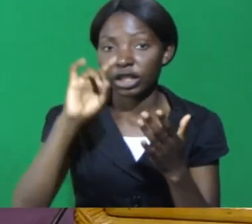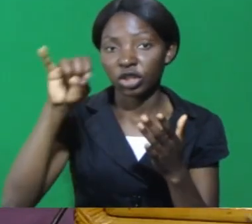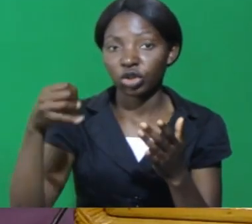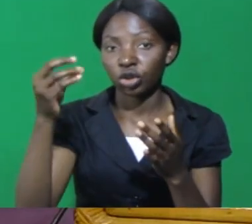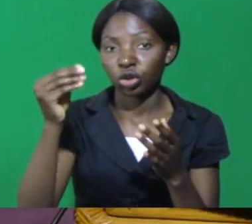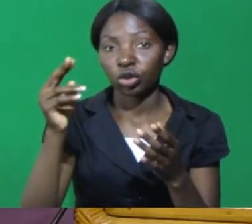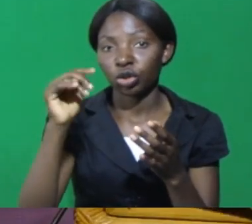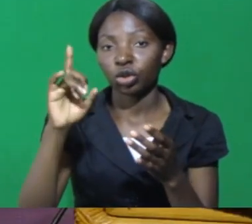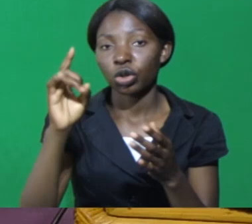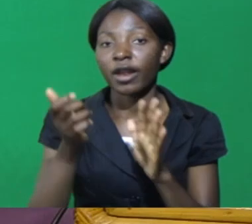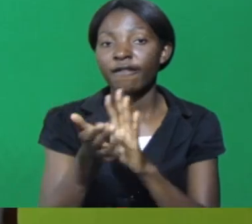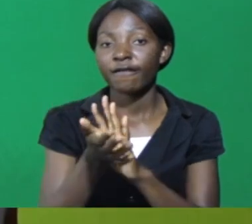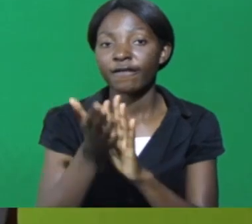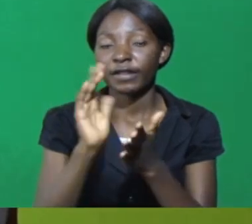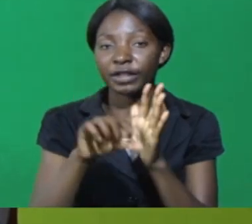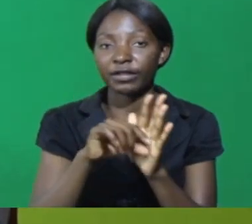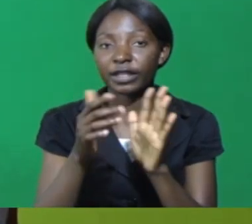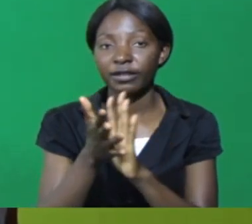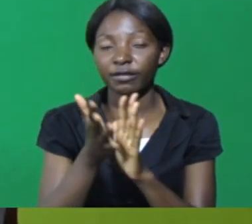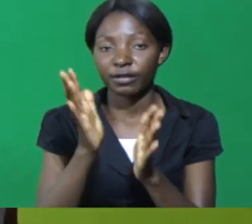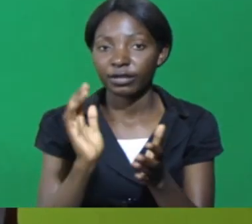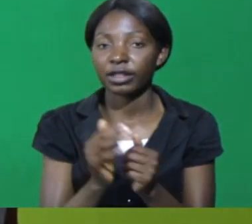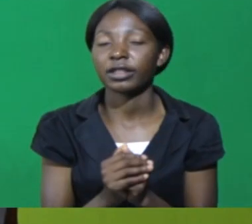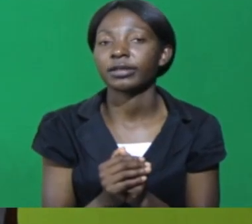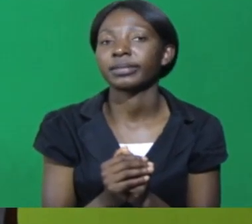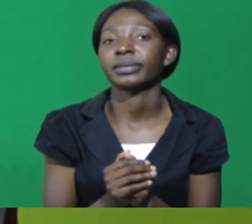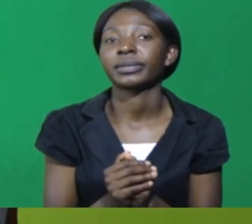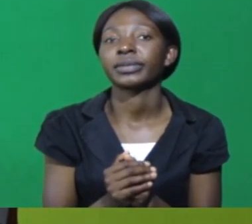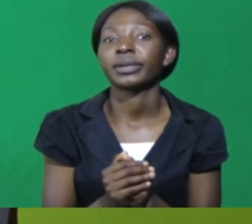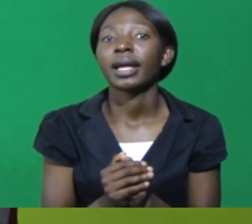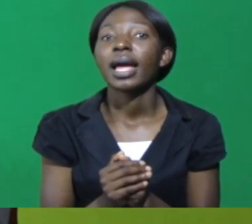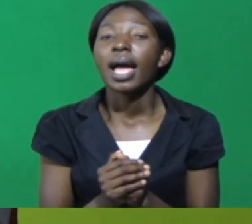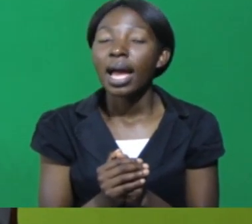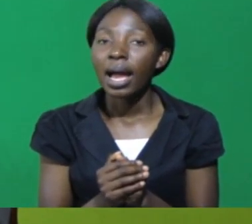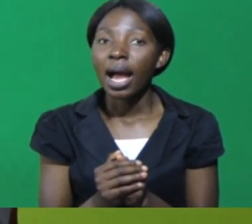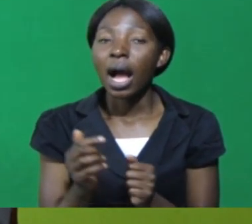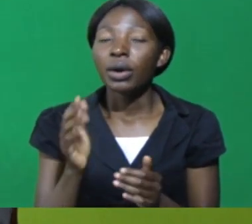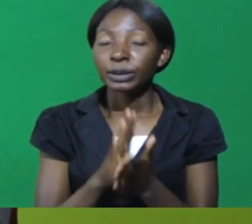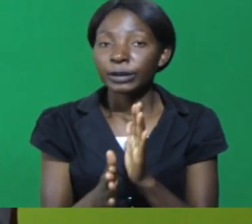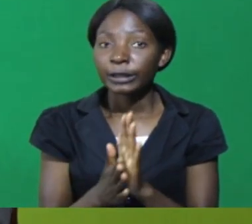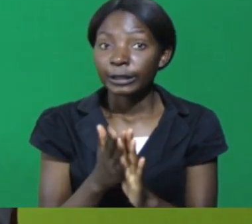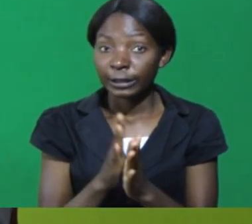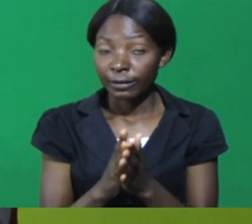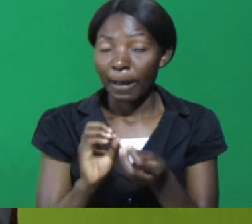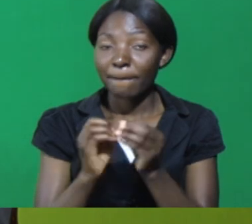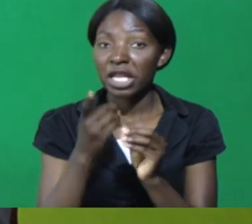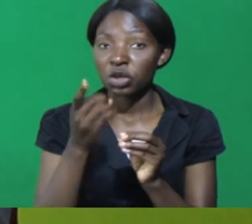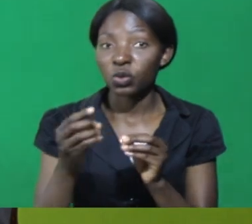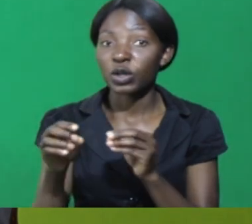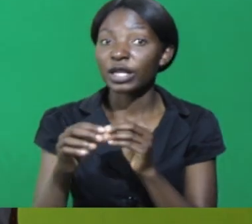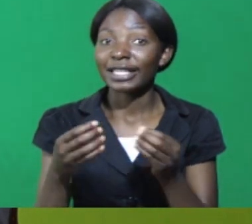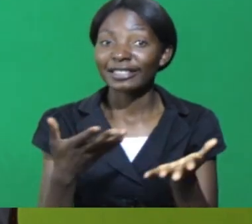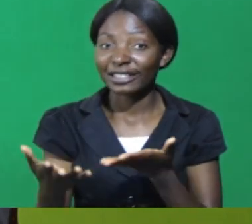15 verse 15. John 15 verse 15. Yes. Handichakuidzi varanda nokuti